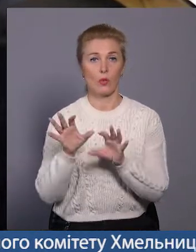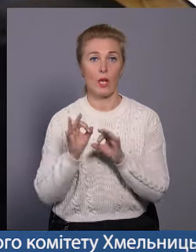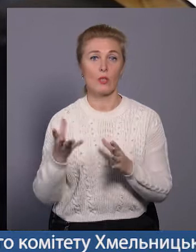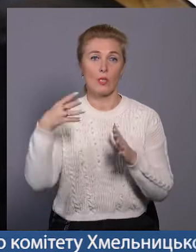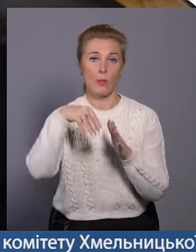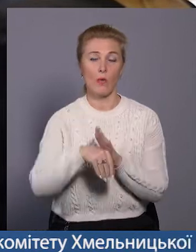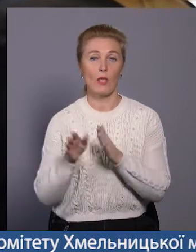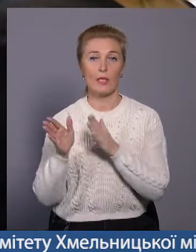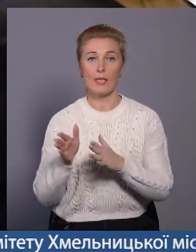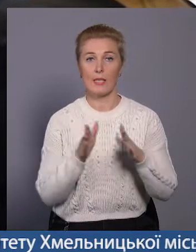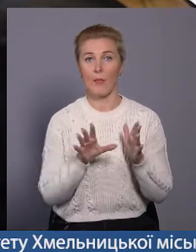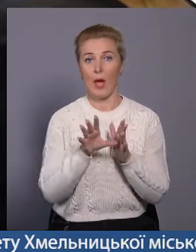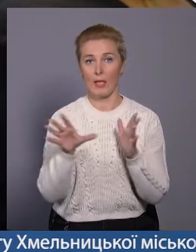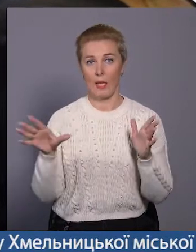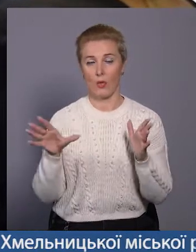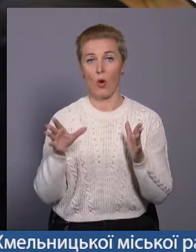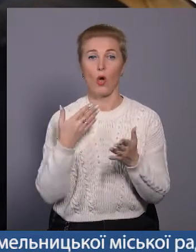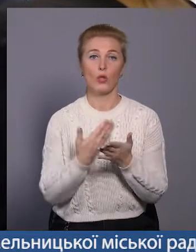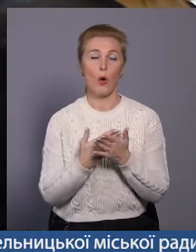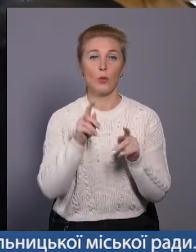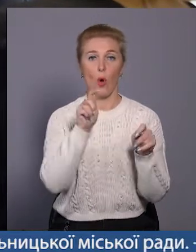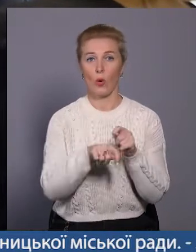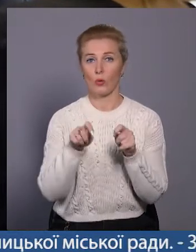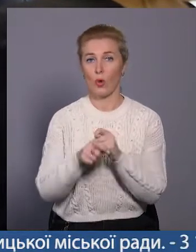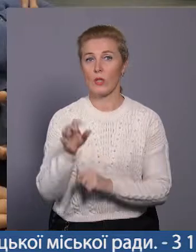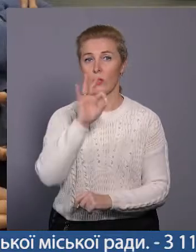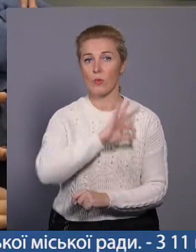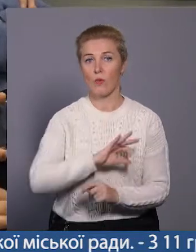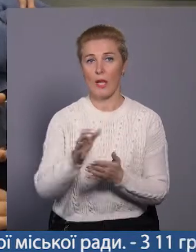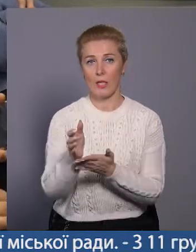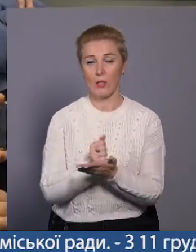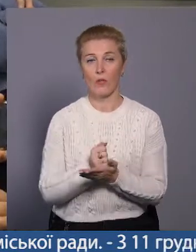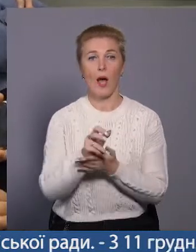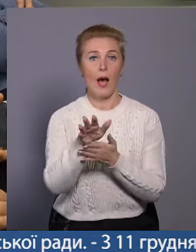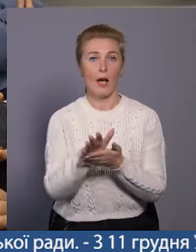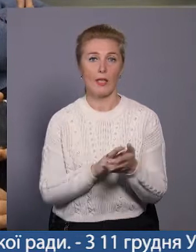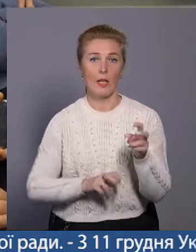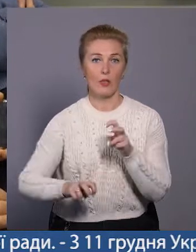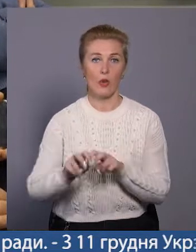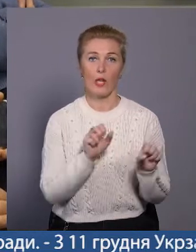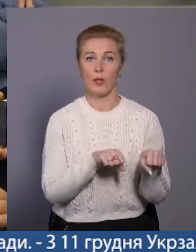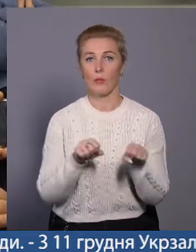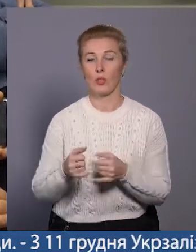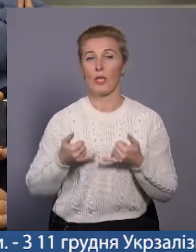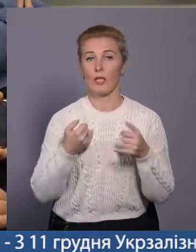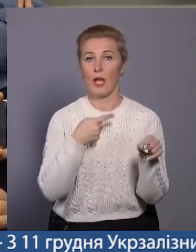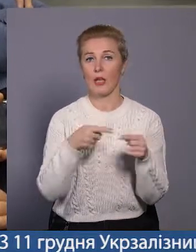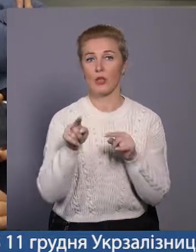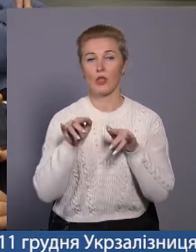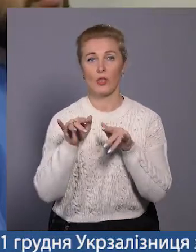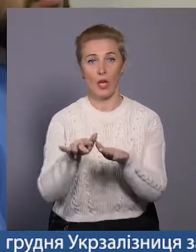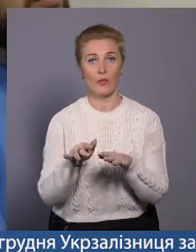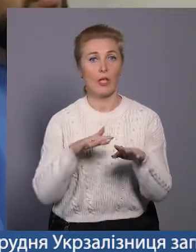запровадити систему енергоменеджменту, тобто контролю за споживанням ресурсів. А далі шукати можливості і для інших заходів.